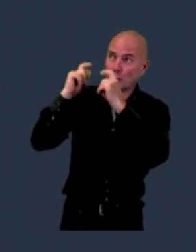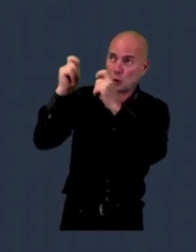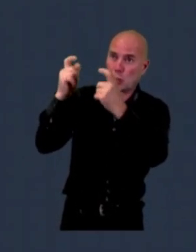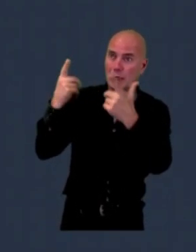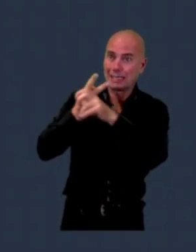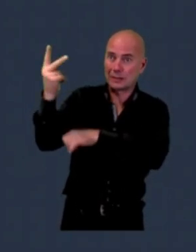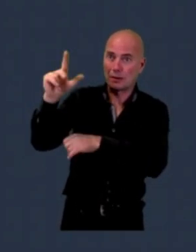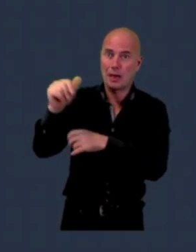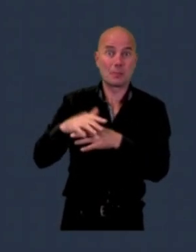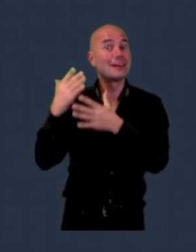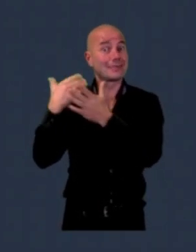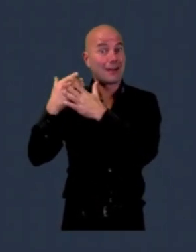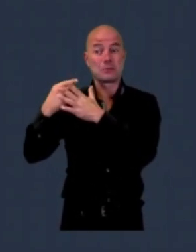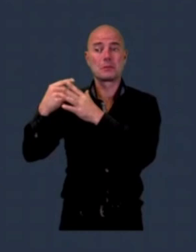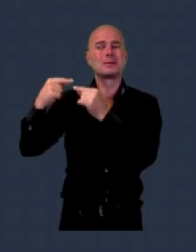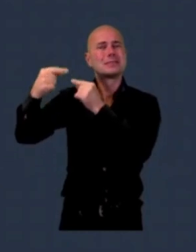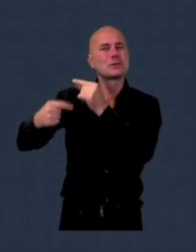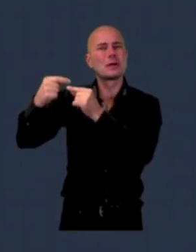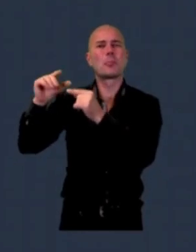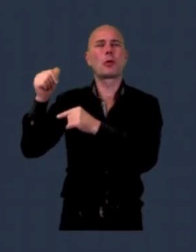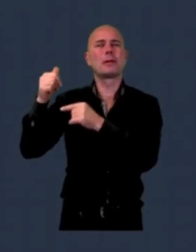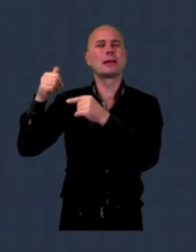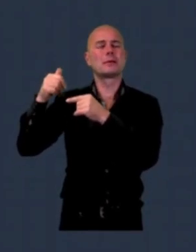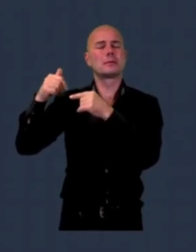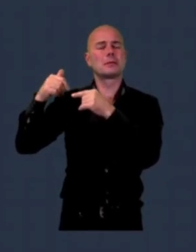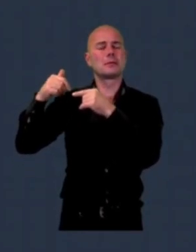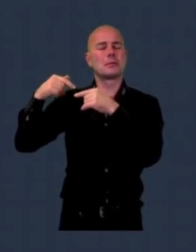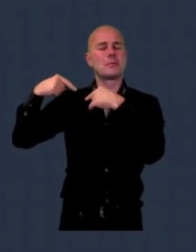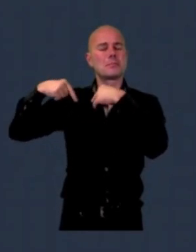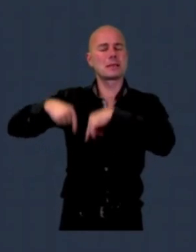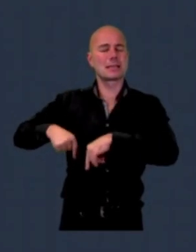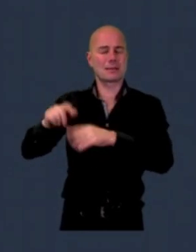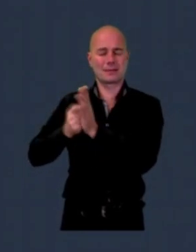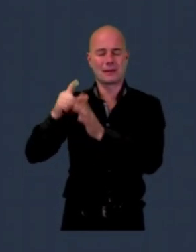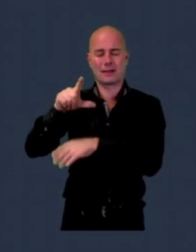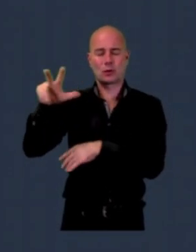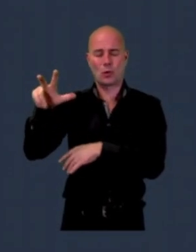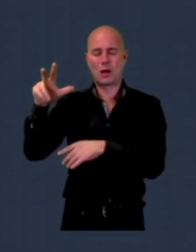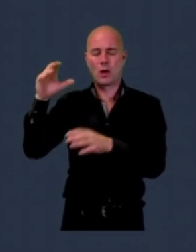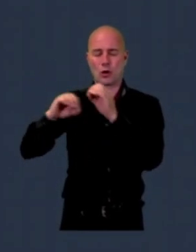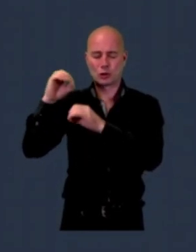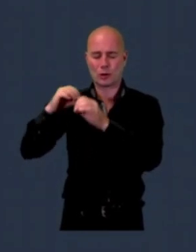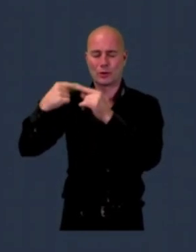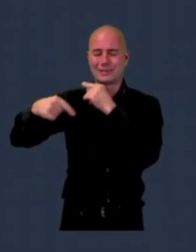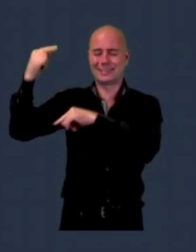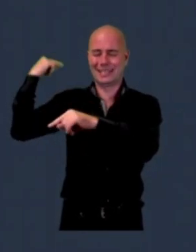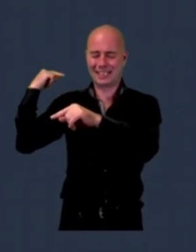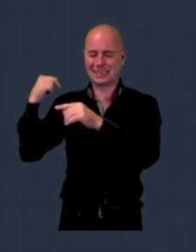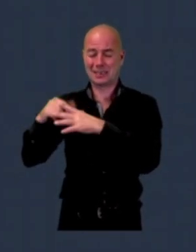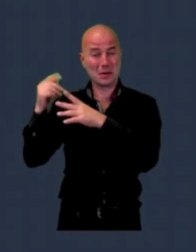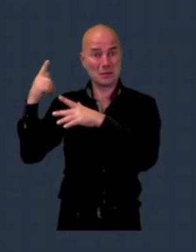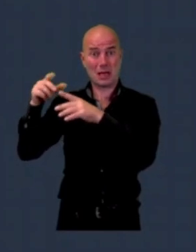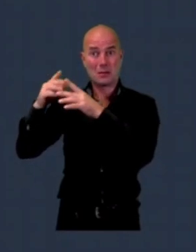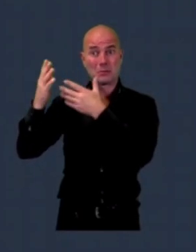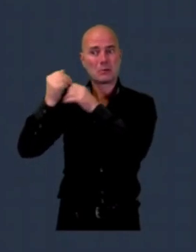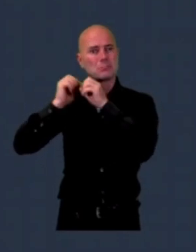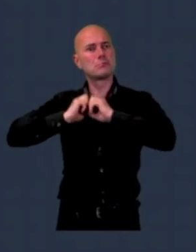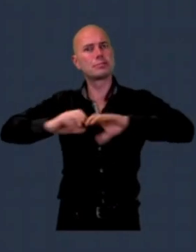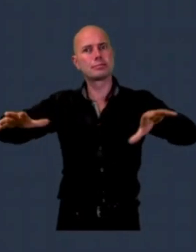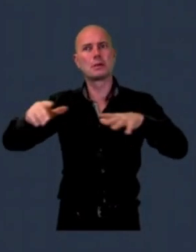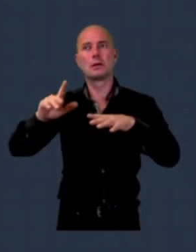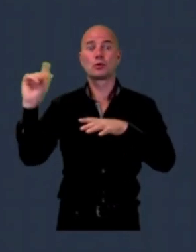circulaire du Premier ministre du 23 octobre dernier, qui est relative à la mise en œuvre du plan de relance adressé à l'ensemble des préfets, il est